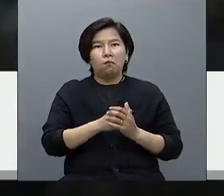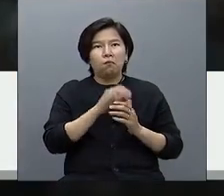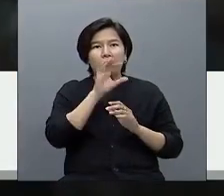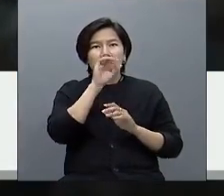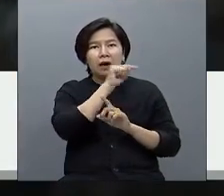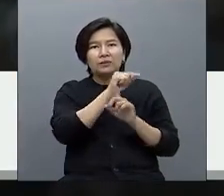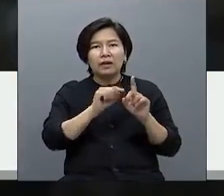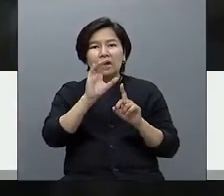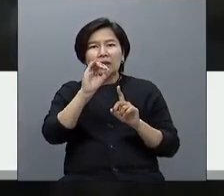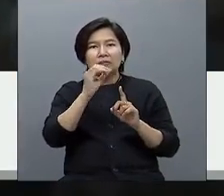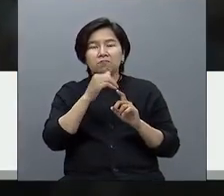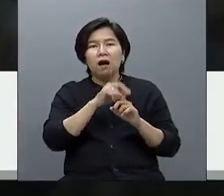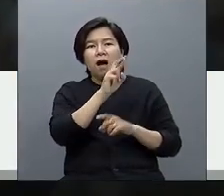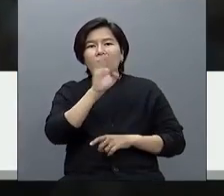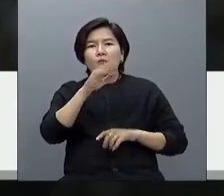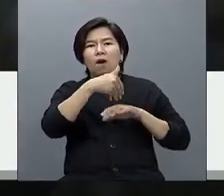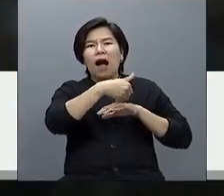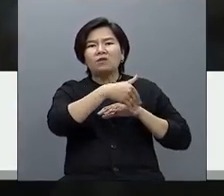ฉลี่ยคนละ